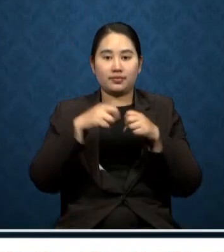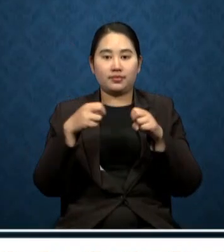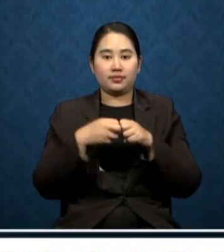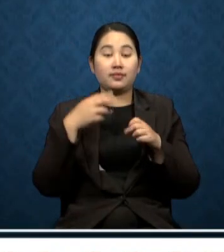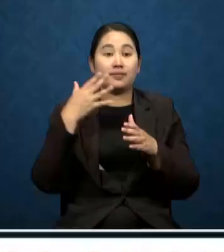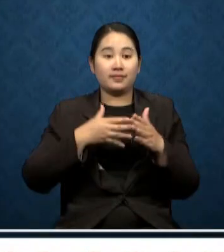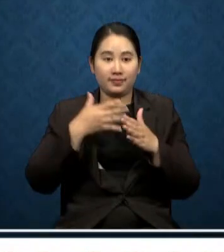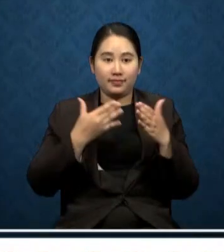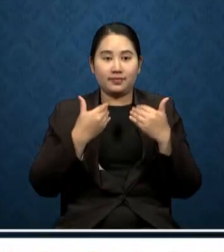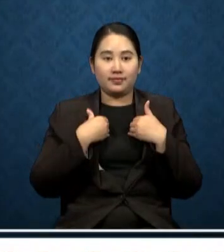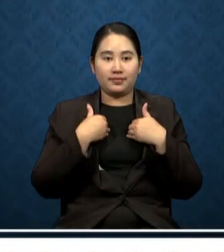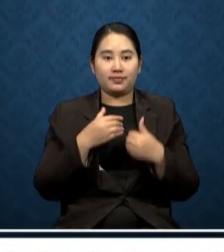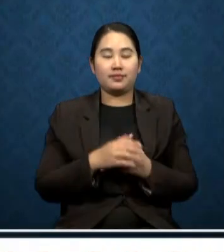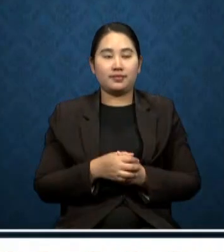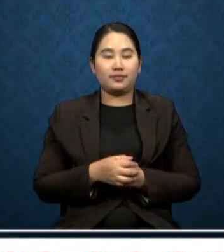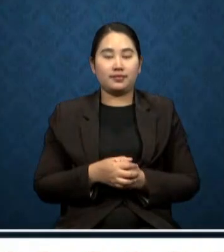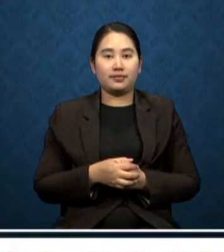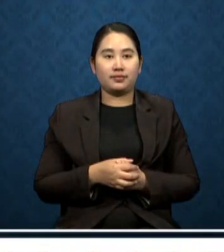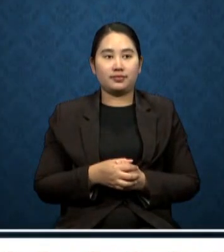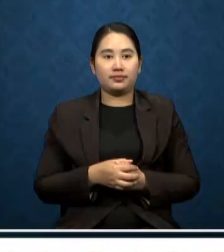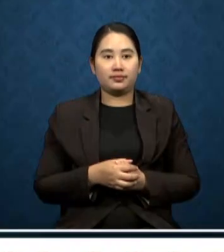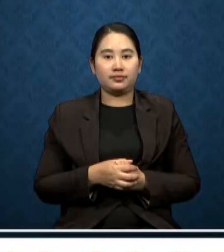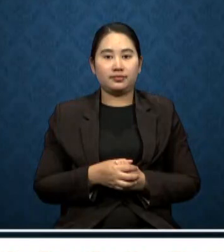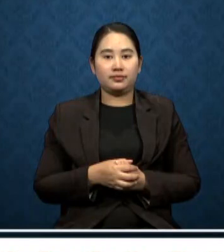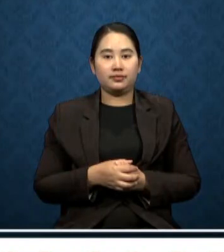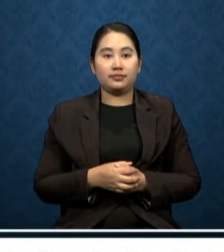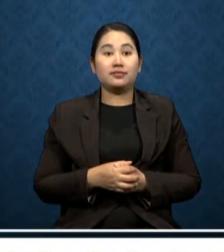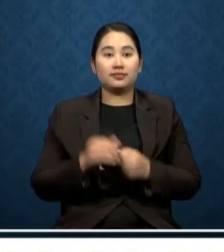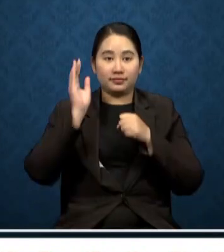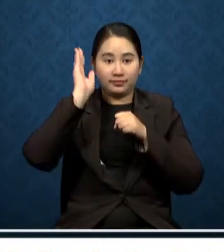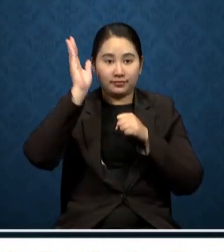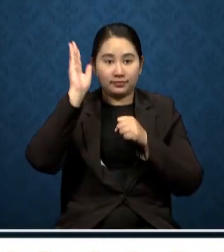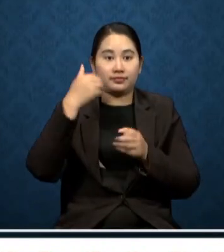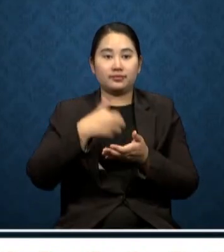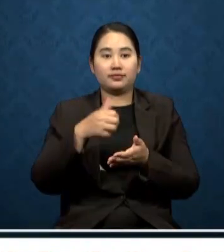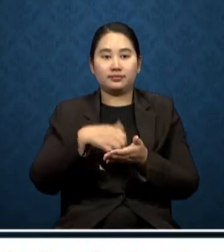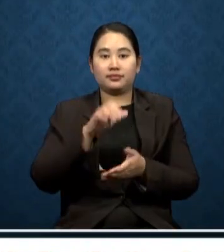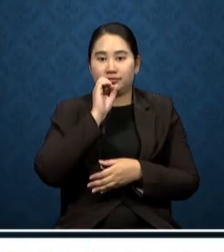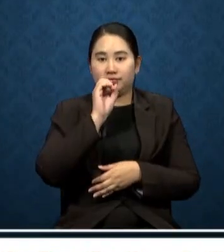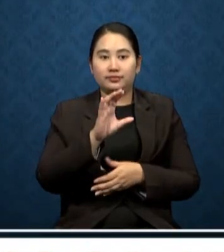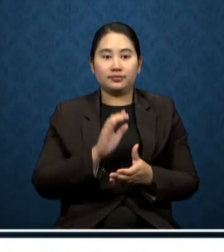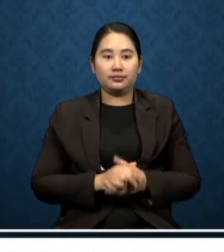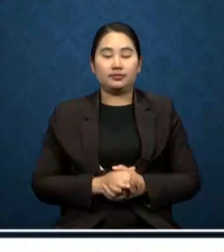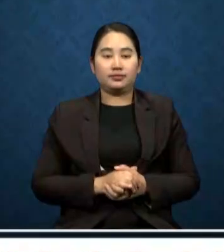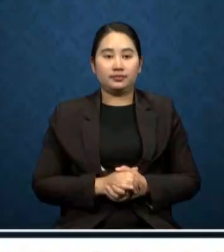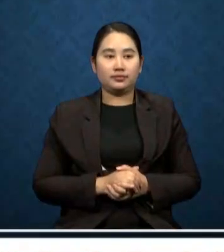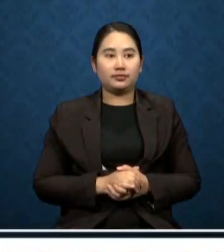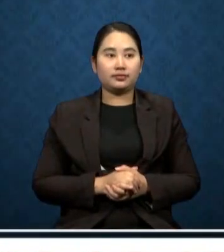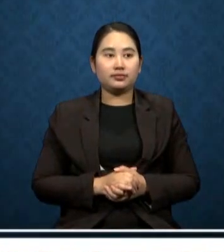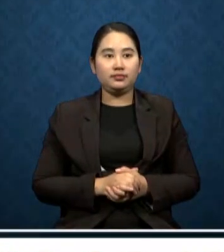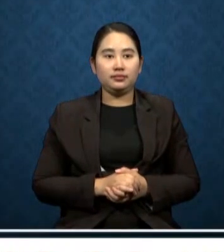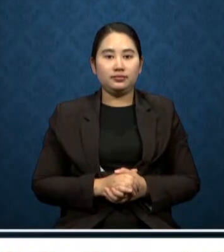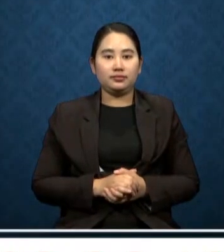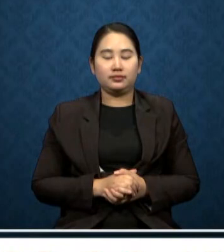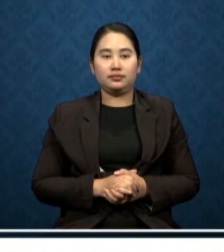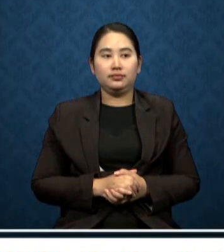ในภาพรวมของทั้หมดเพื่จะทำเสนอเป็นข้อเสนอที่ท่านตุธีจะก่าวต่ไปจากการท